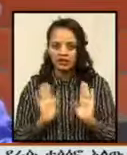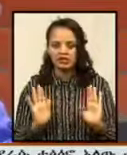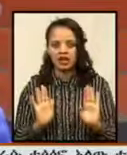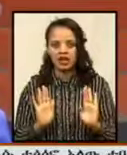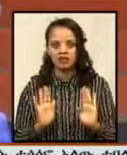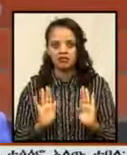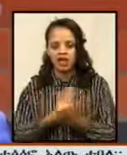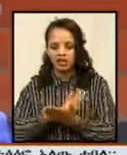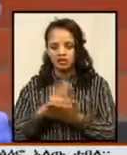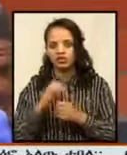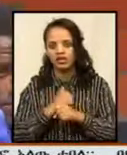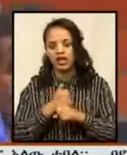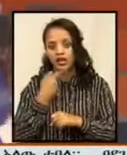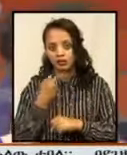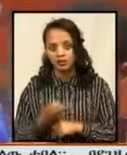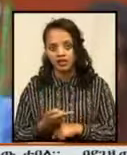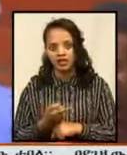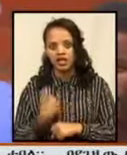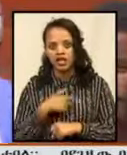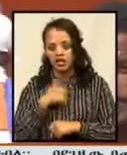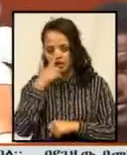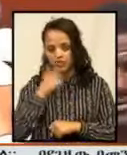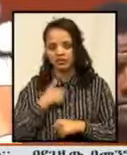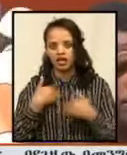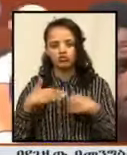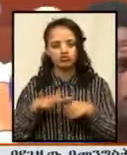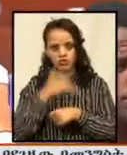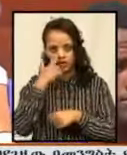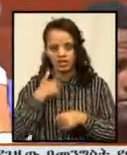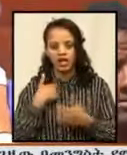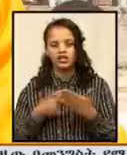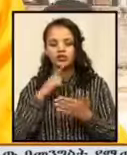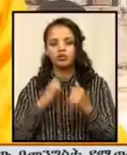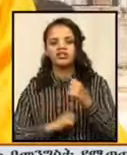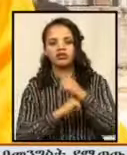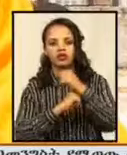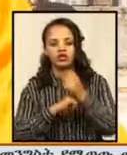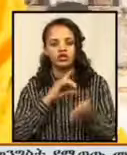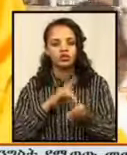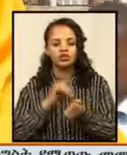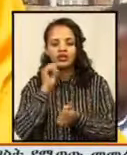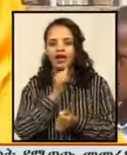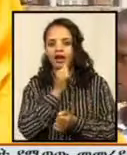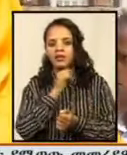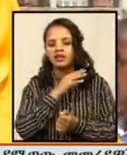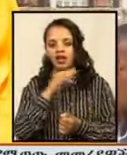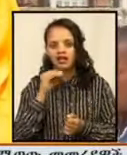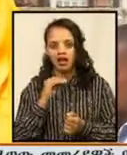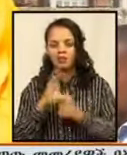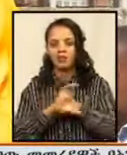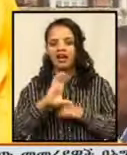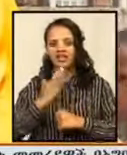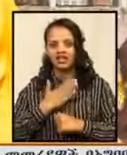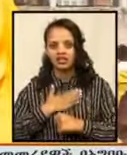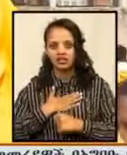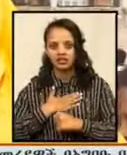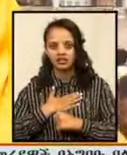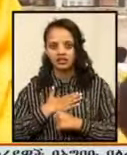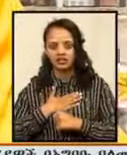አጥርቶ ይሰራል የሚል ለኛ እምነት አለን፣ ሙሉ እምነት አለን። ለዚህ ነው የምንደግፈው። በዶክተር አብይና በሀገራችን በአባይ ግድብ ቀልድ